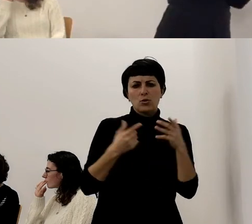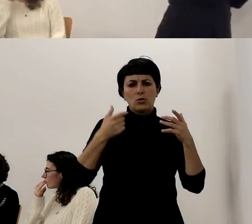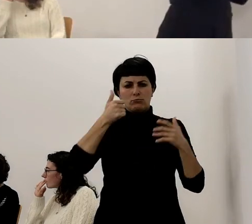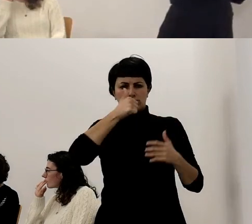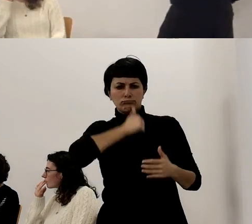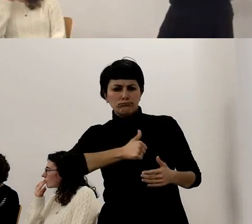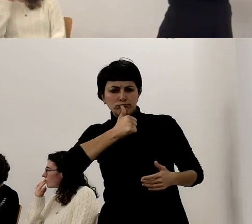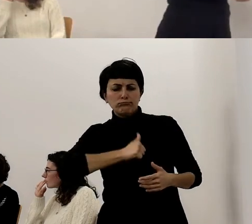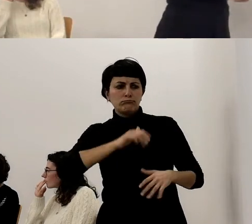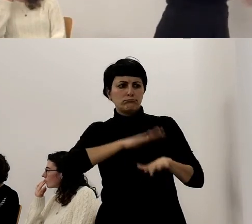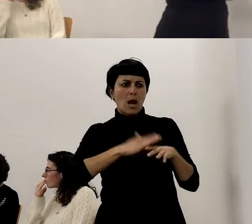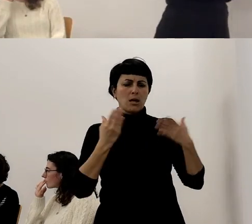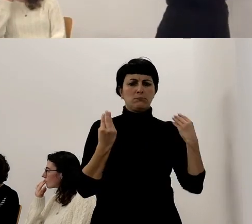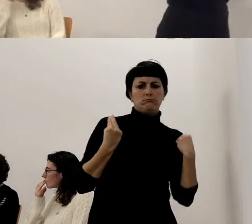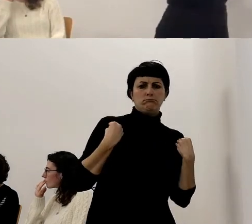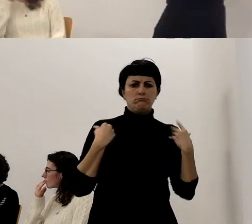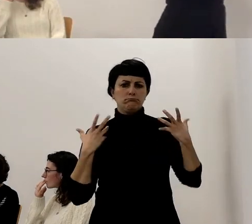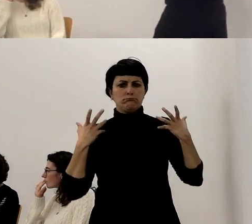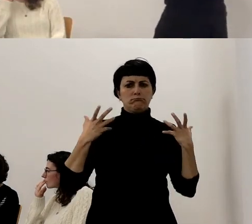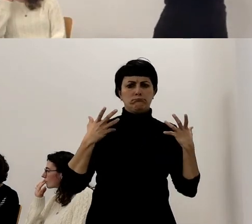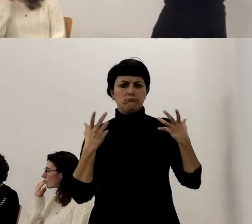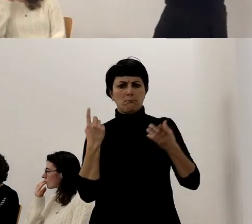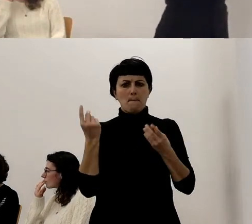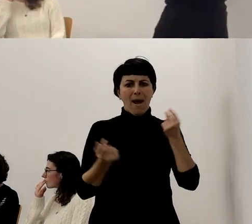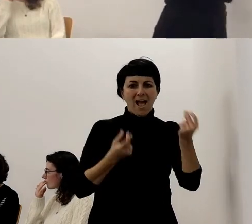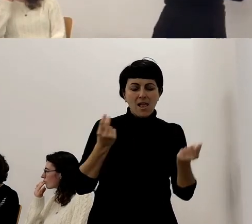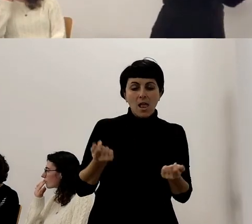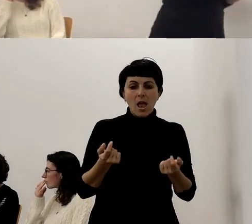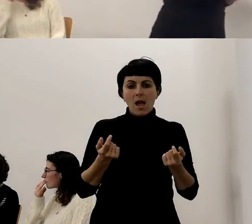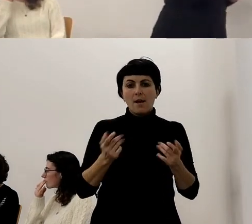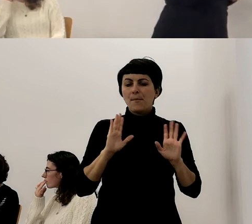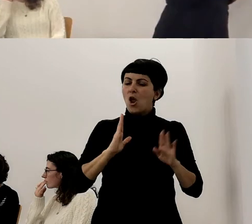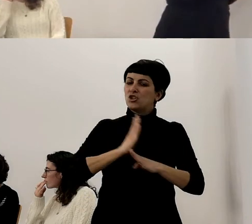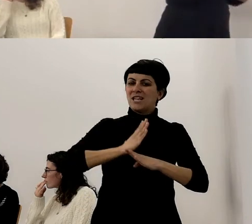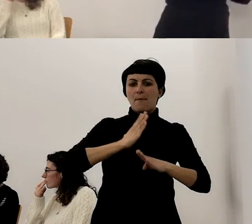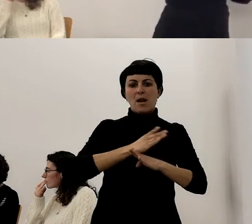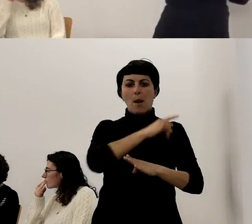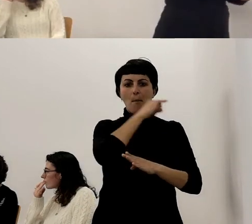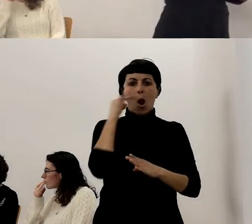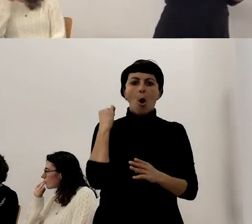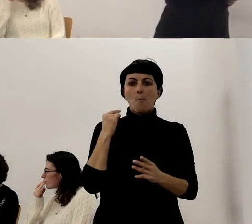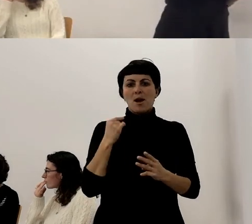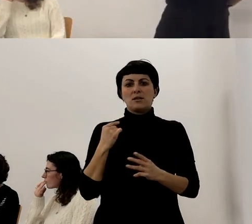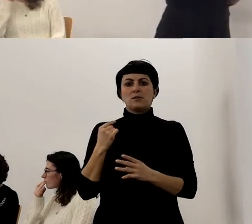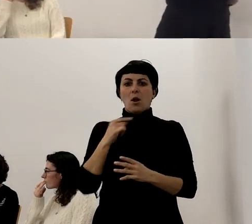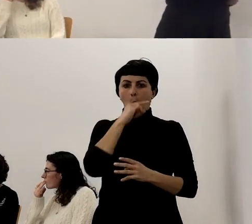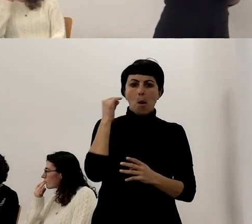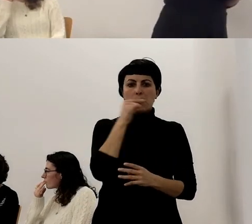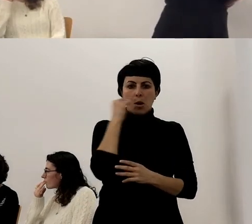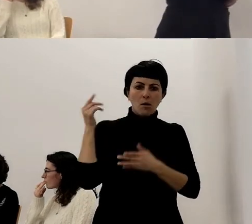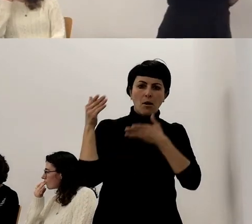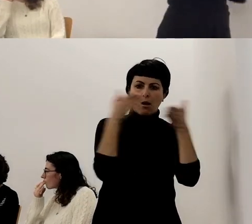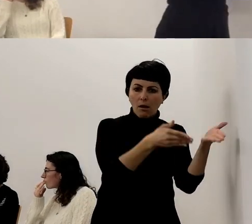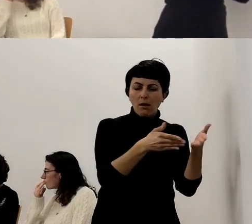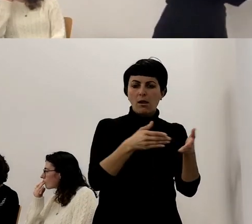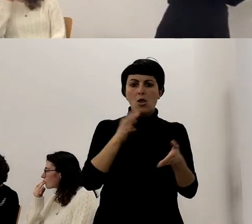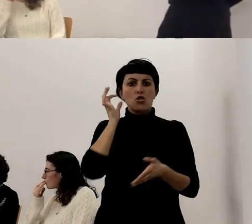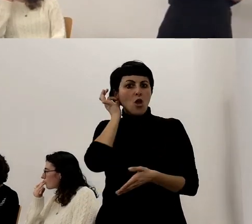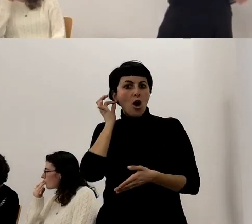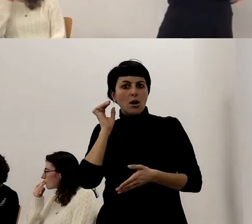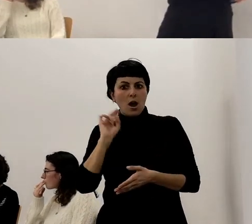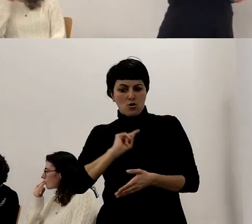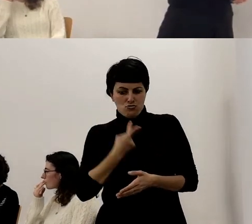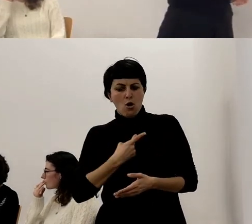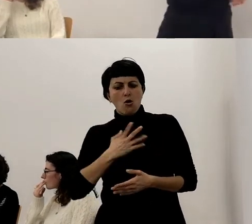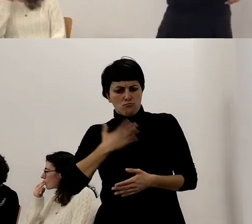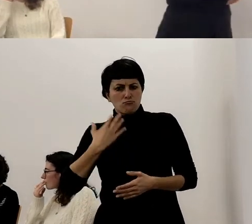està capacitada per fer-ho. Però com que ja és un rol que fan els homes, ningú ha pensat, i per què no ho fa una dona? O cap